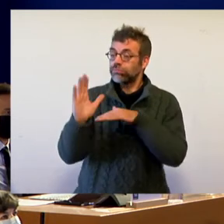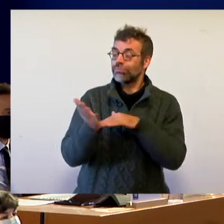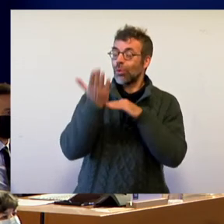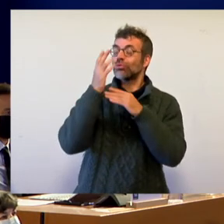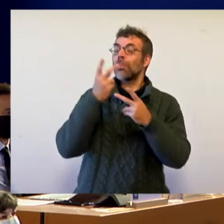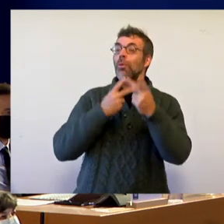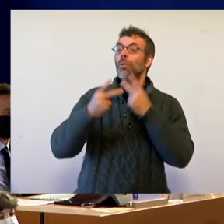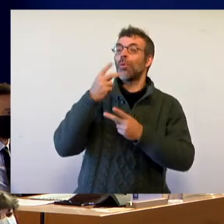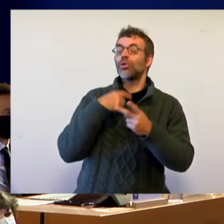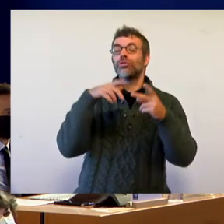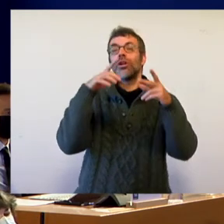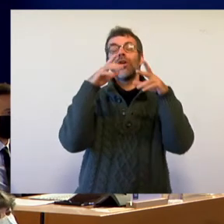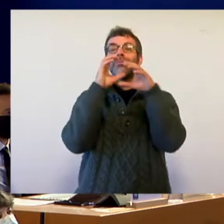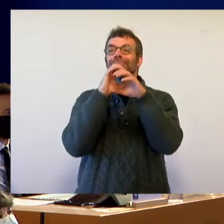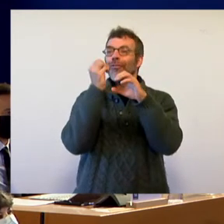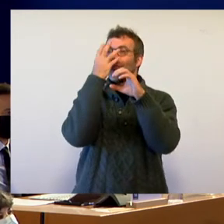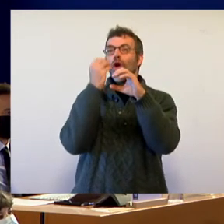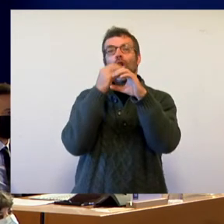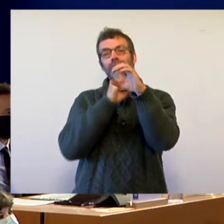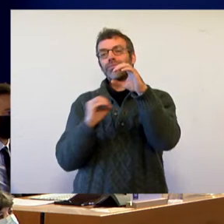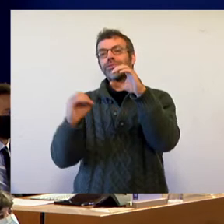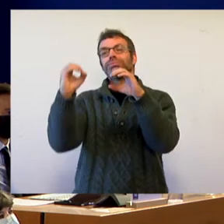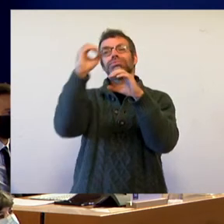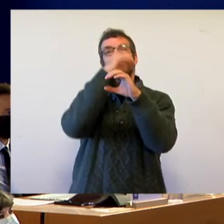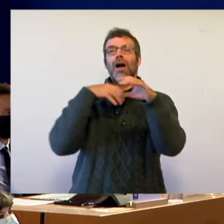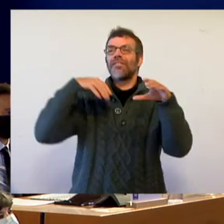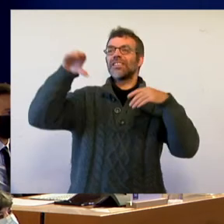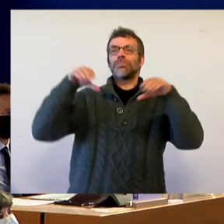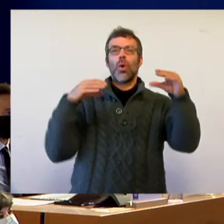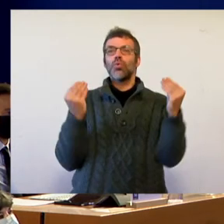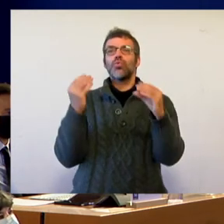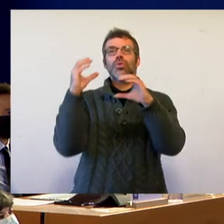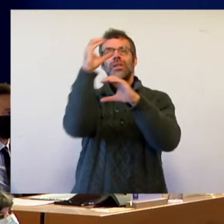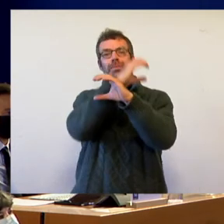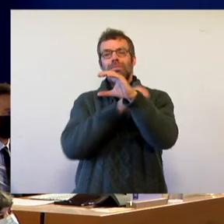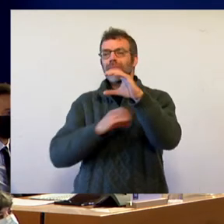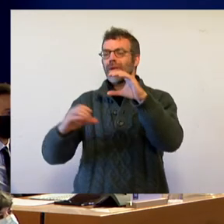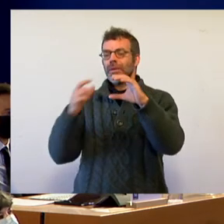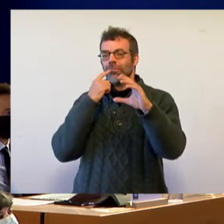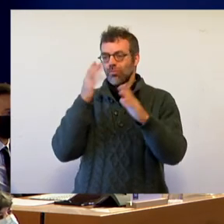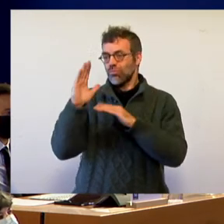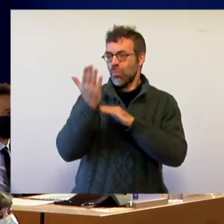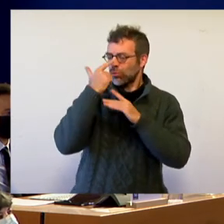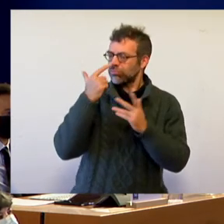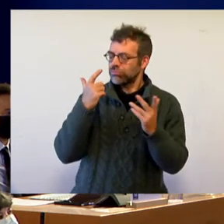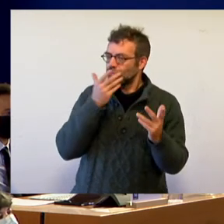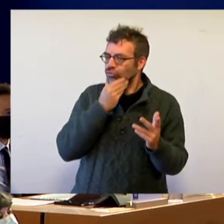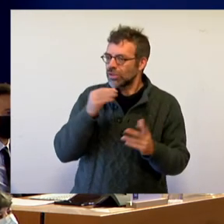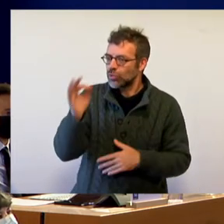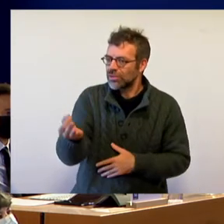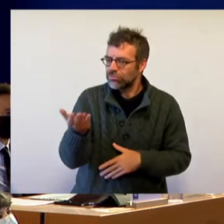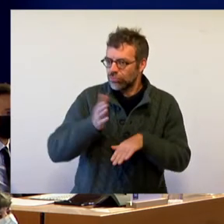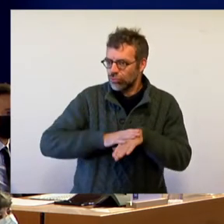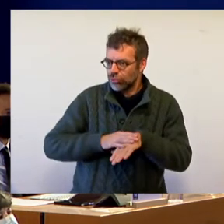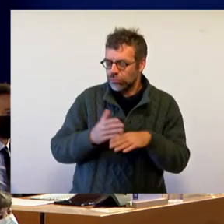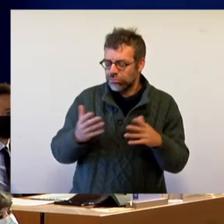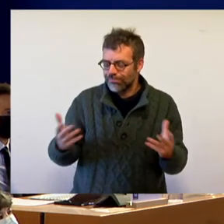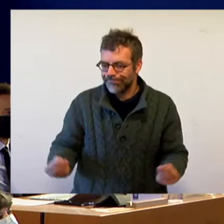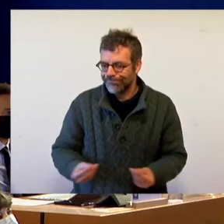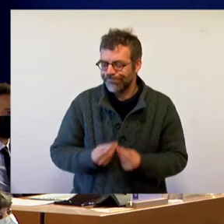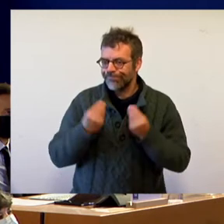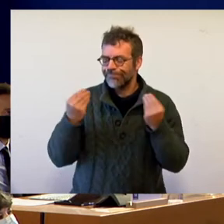avec des slogans très intéressants, une volonté de verdissement de la politique de la commune. Alors on ne sait pas trop d'ailleurs si c'est